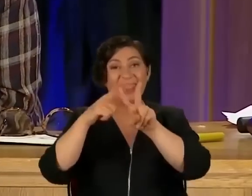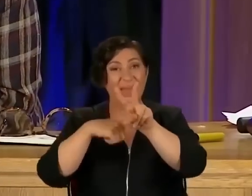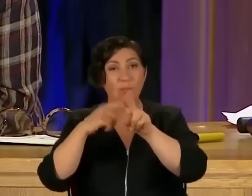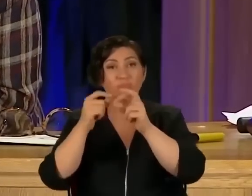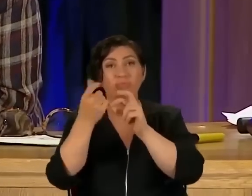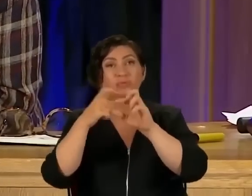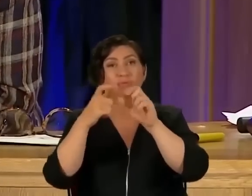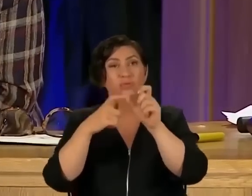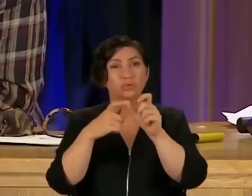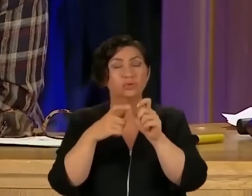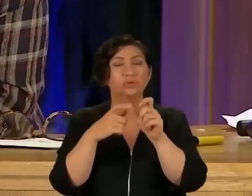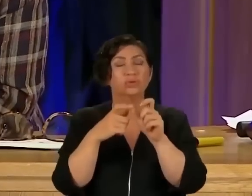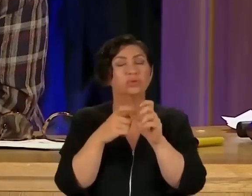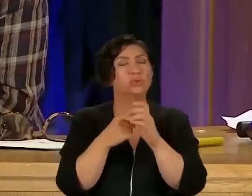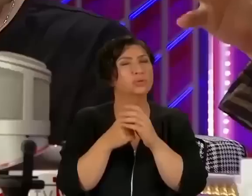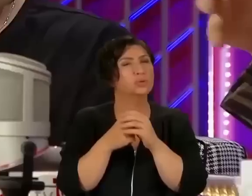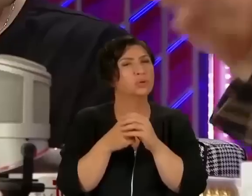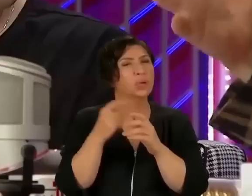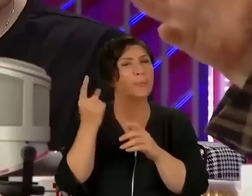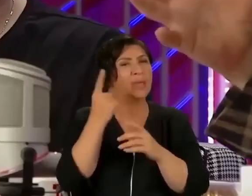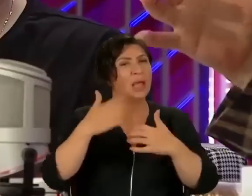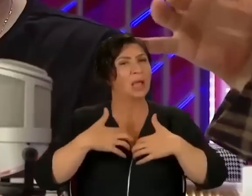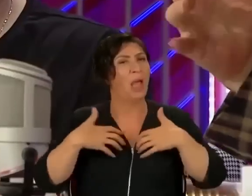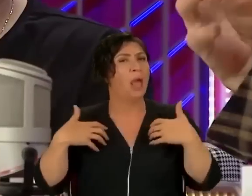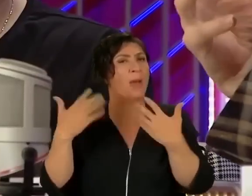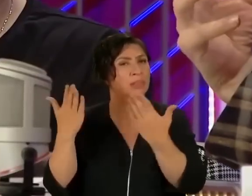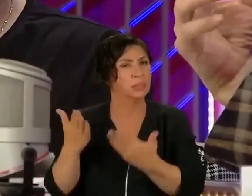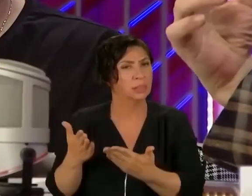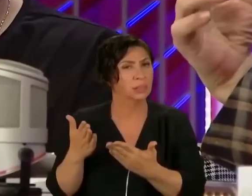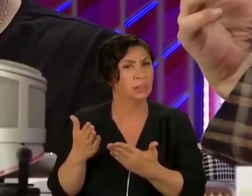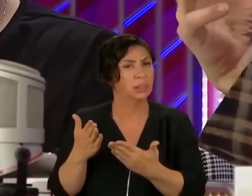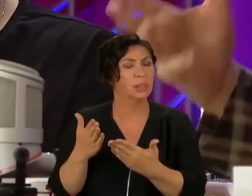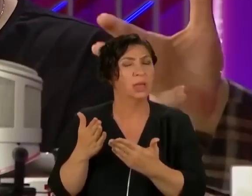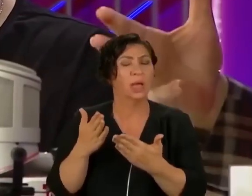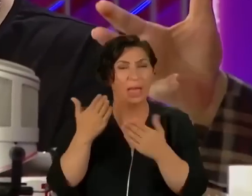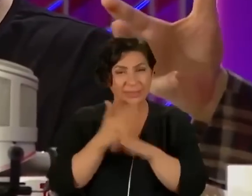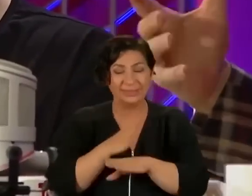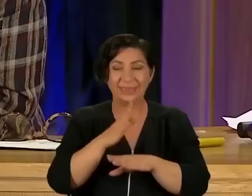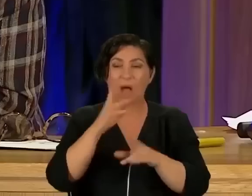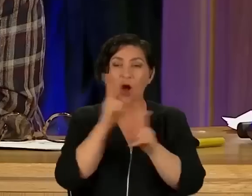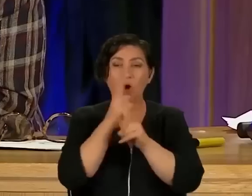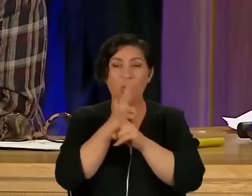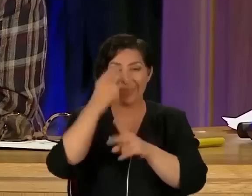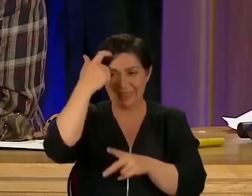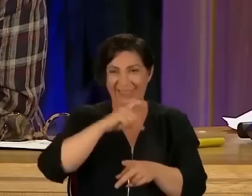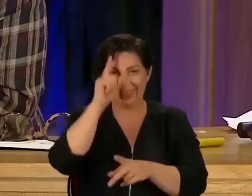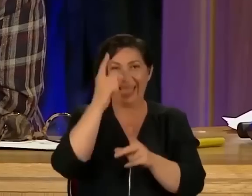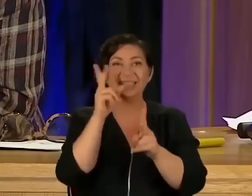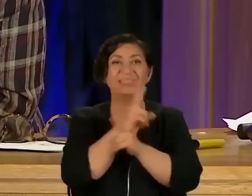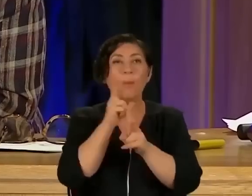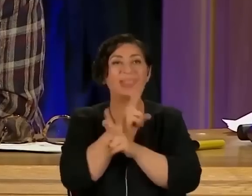biliyor musun bilmiyorum. Yok. Lenny Bruce bir kahramandır. Yani aslında stand-upçı olarak gelip